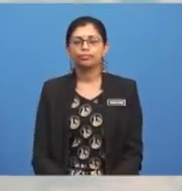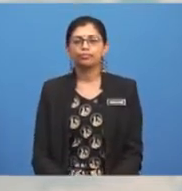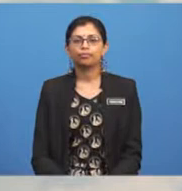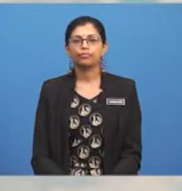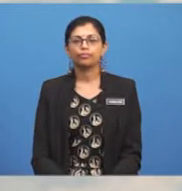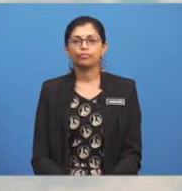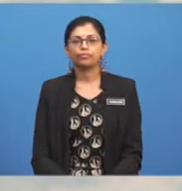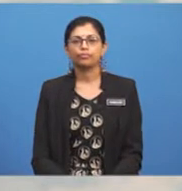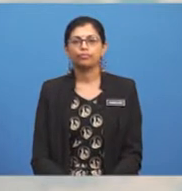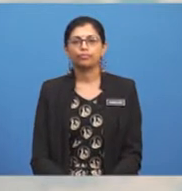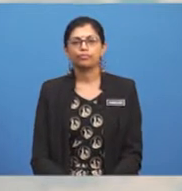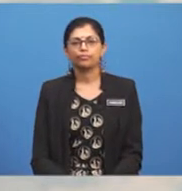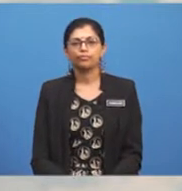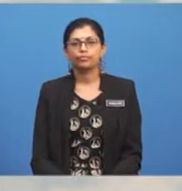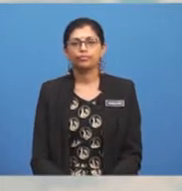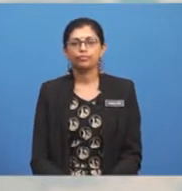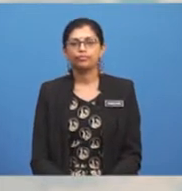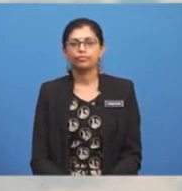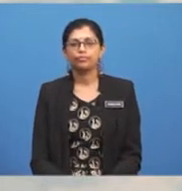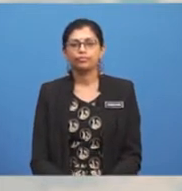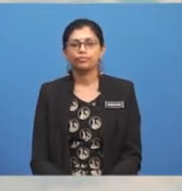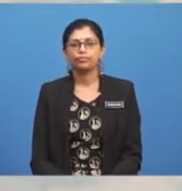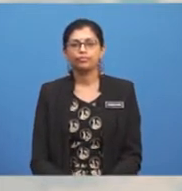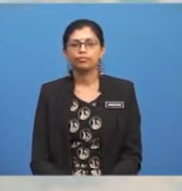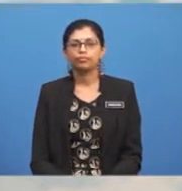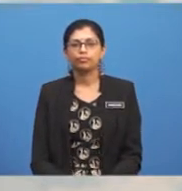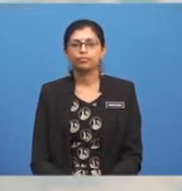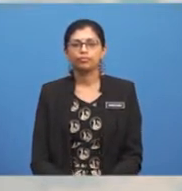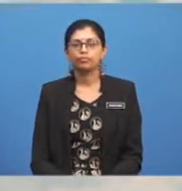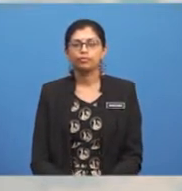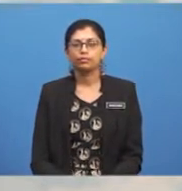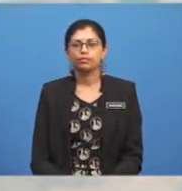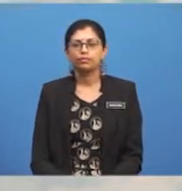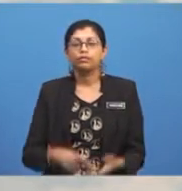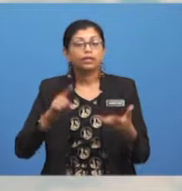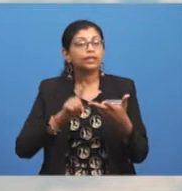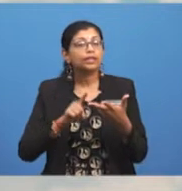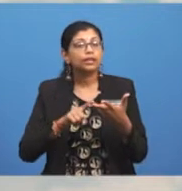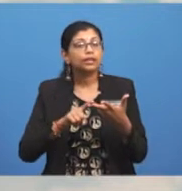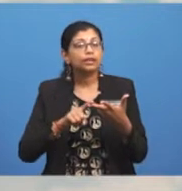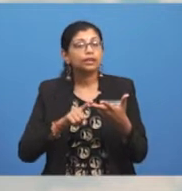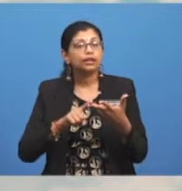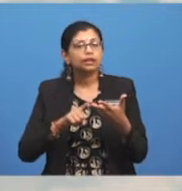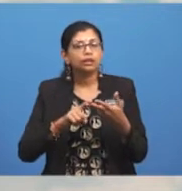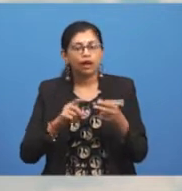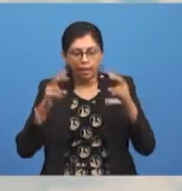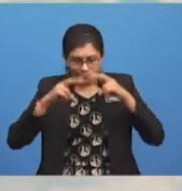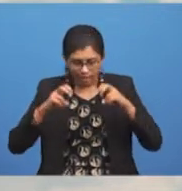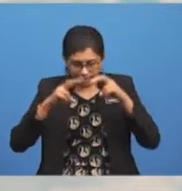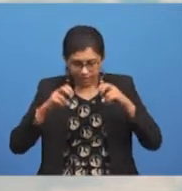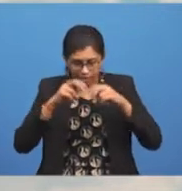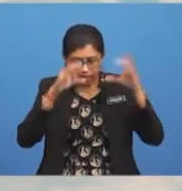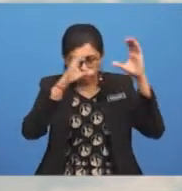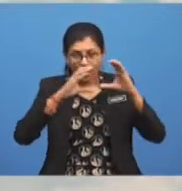maksud GPS. Dan sudah tentu satelit geopagon digunakan untuk